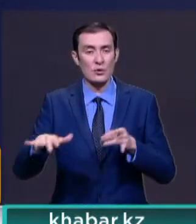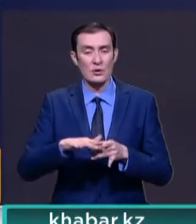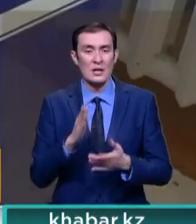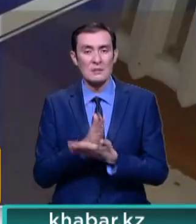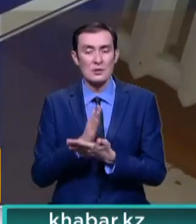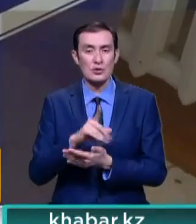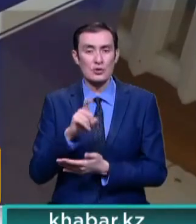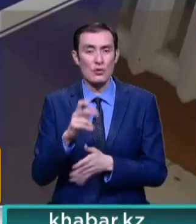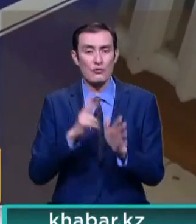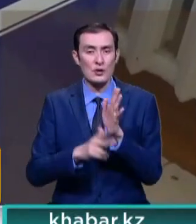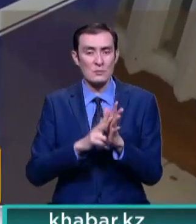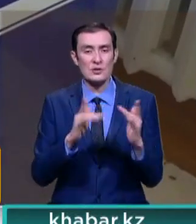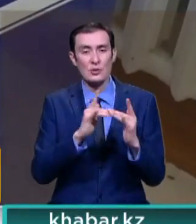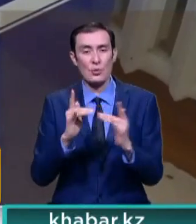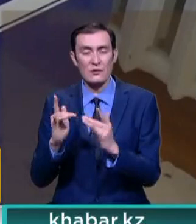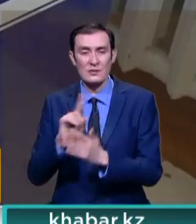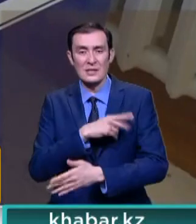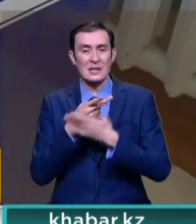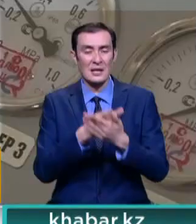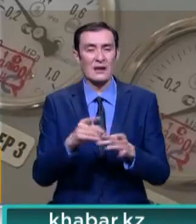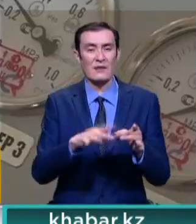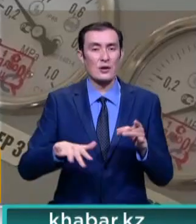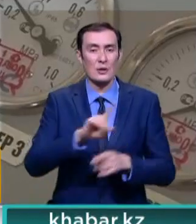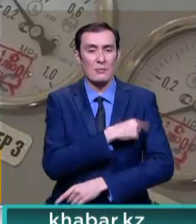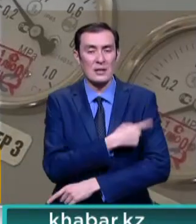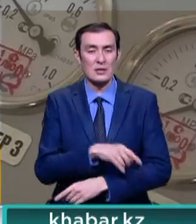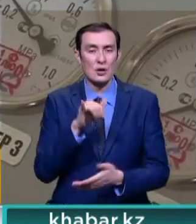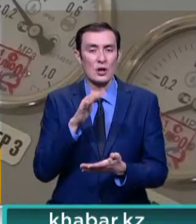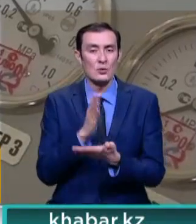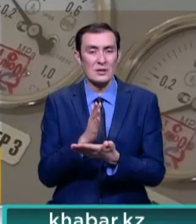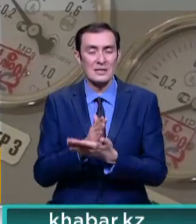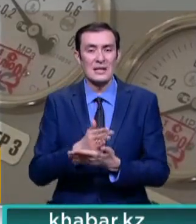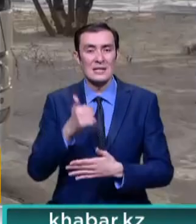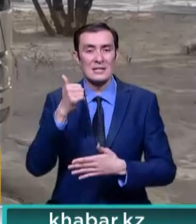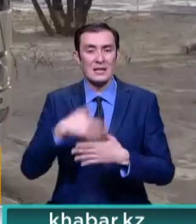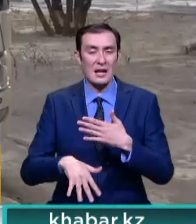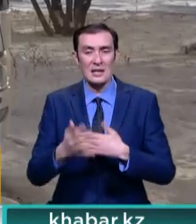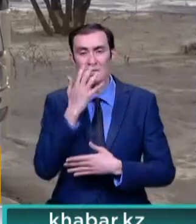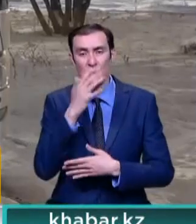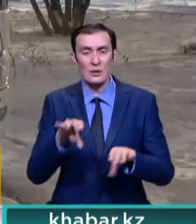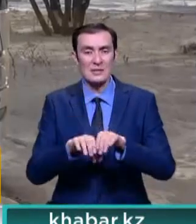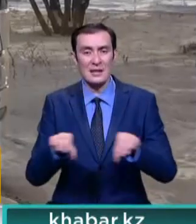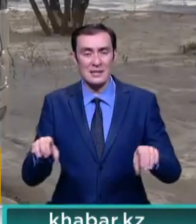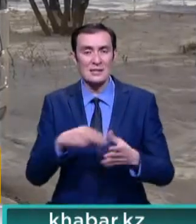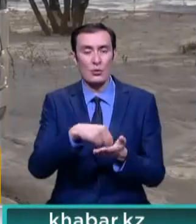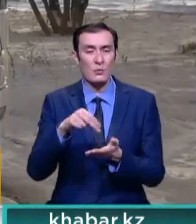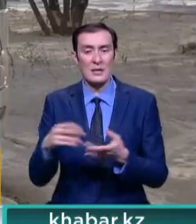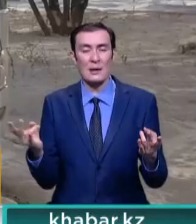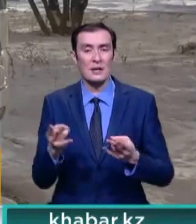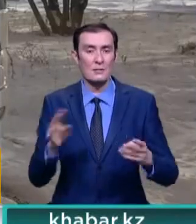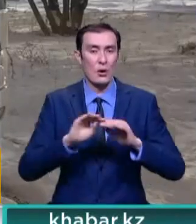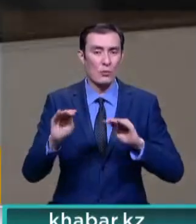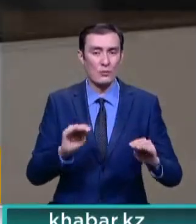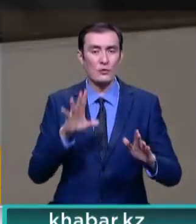развернуто 180 коек в стационарах. В районной больнице установлена централизованная кислородная станция, закуплено